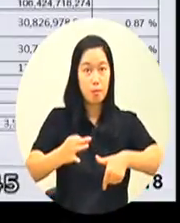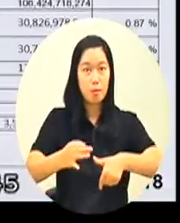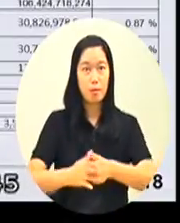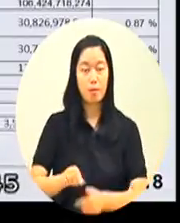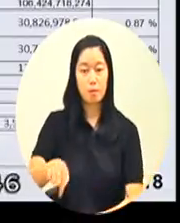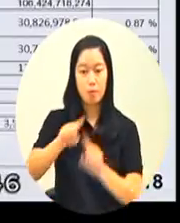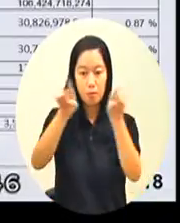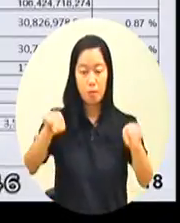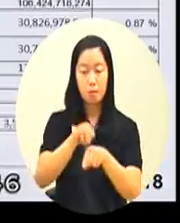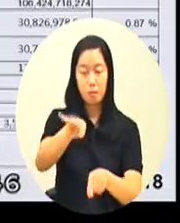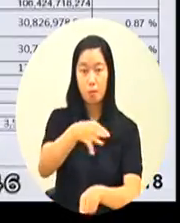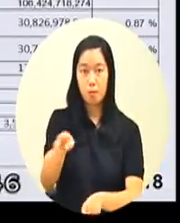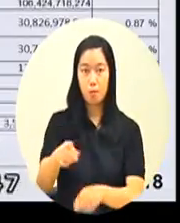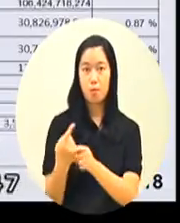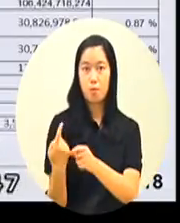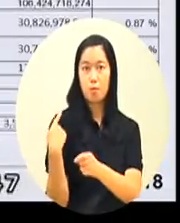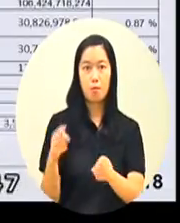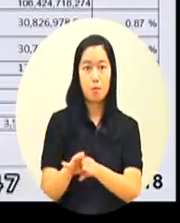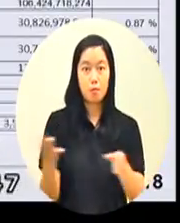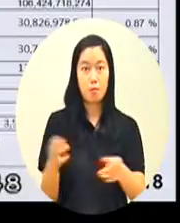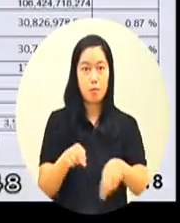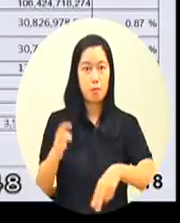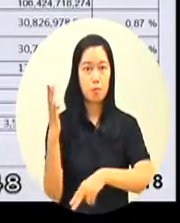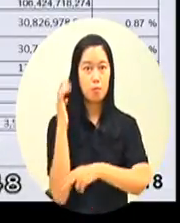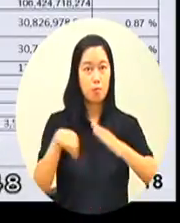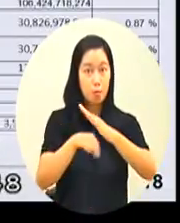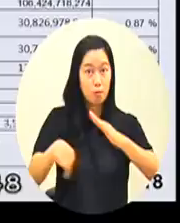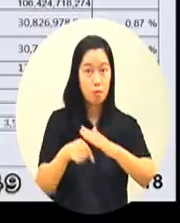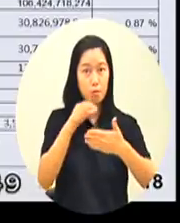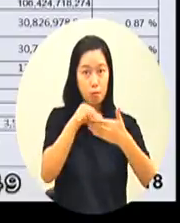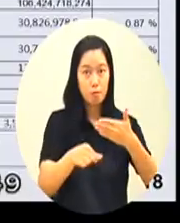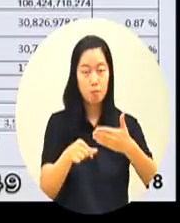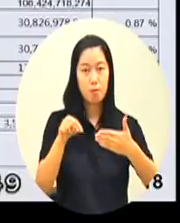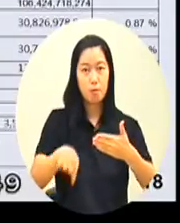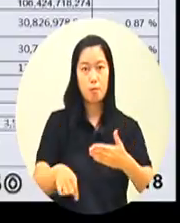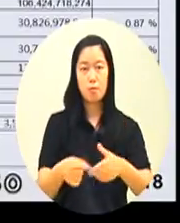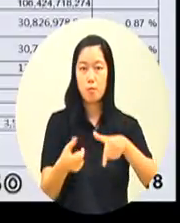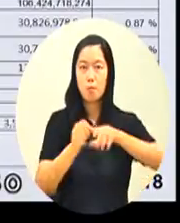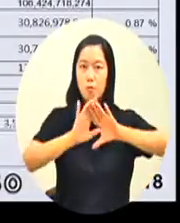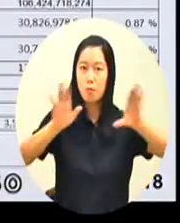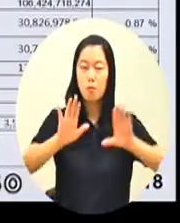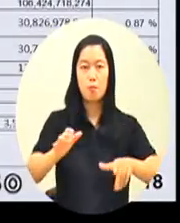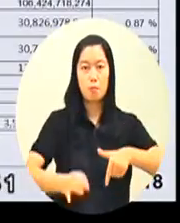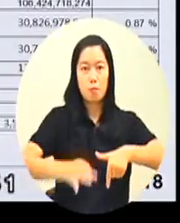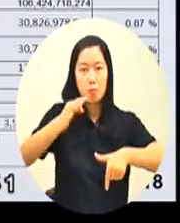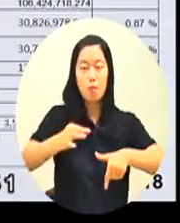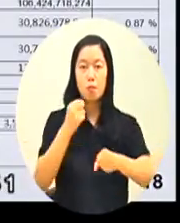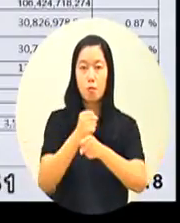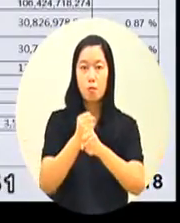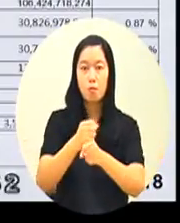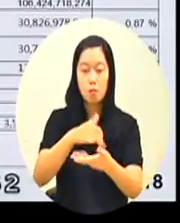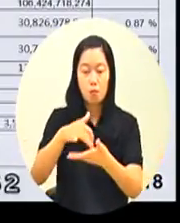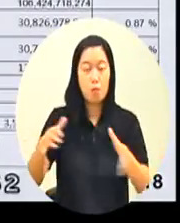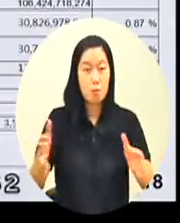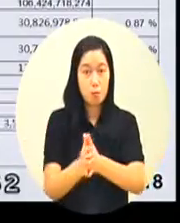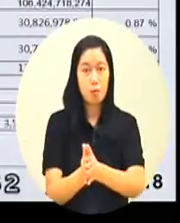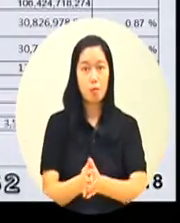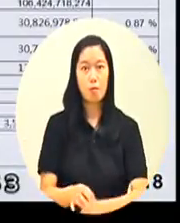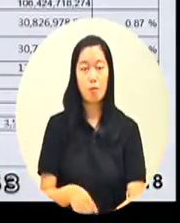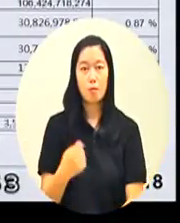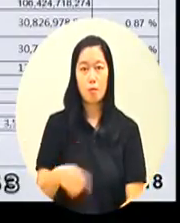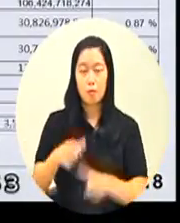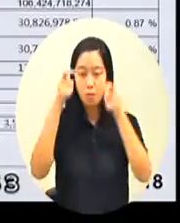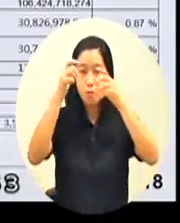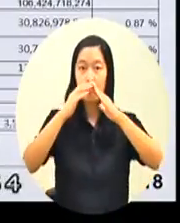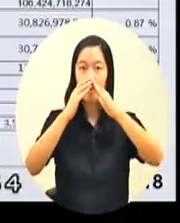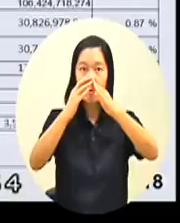是从去年开始行政院规定以公告限制作为统计基础，那整个我们高雄市